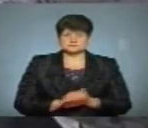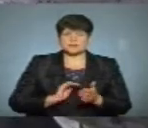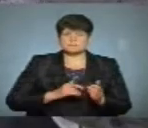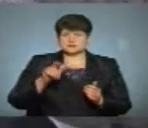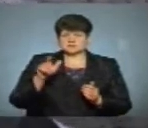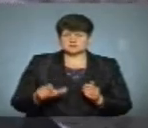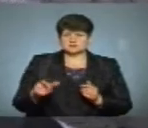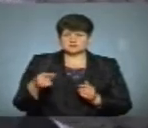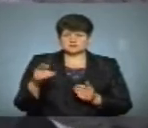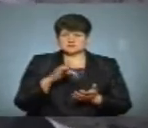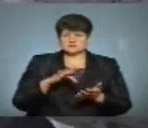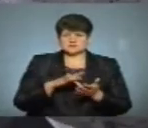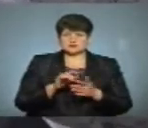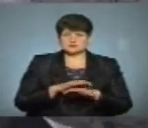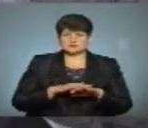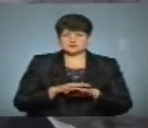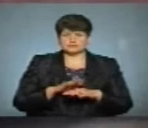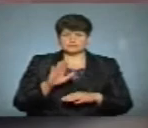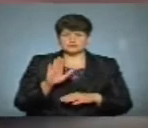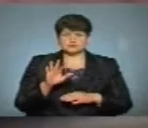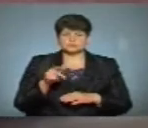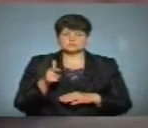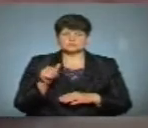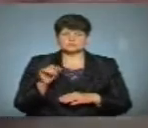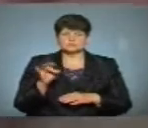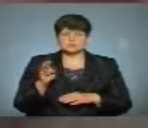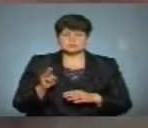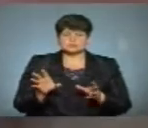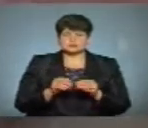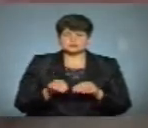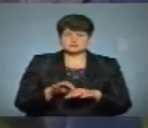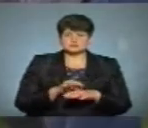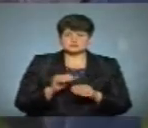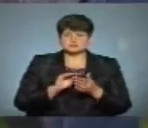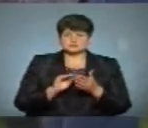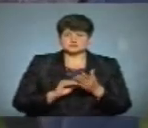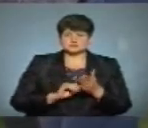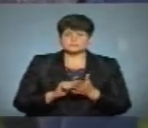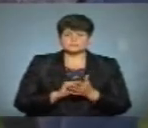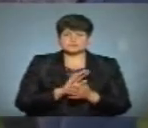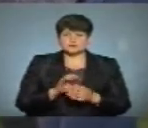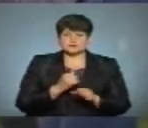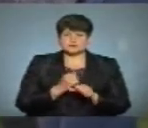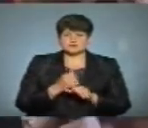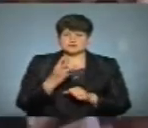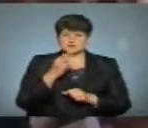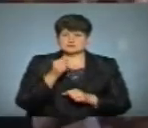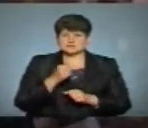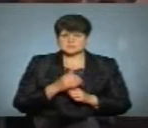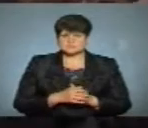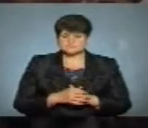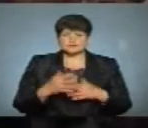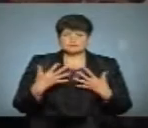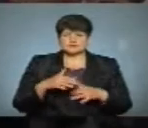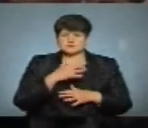Підприємець Тернопільського центрального ринку Володимир Гуриш разом із дружиною заповнює документи. Каже, не працювали 3 місяці. Втратили